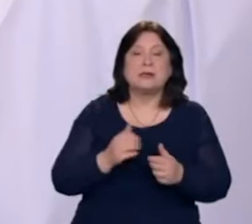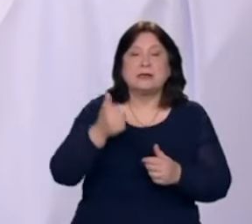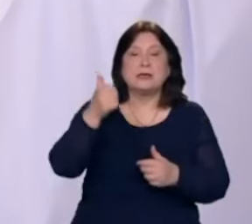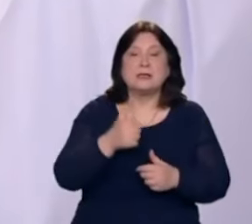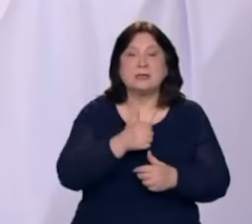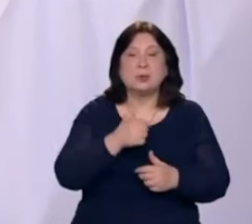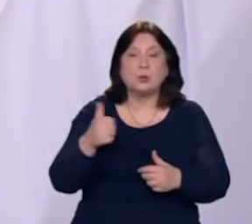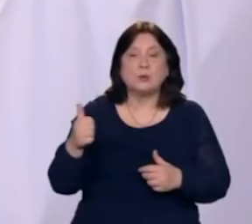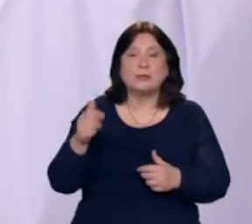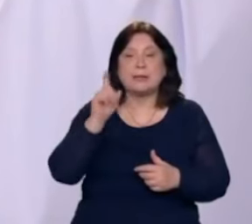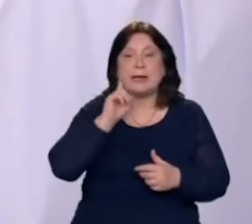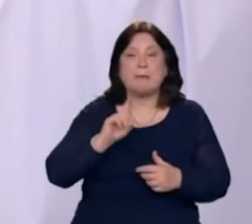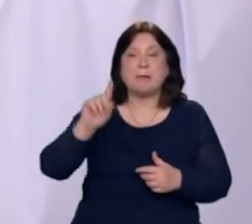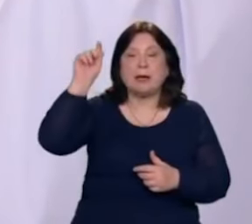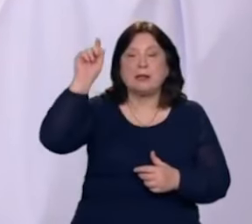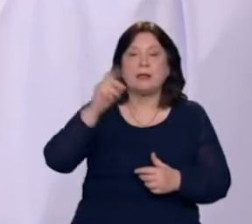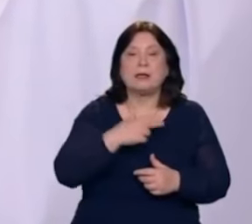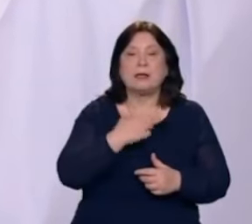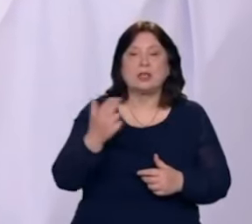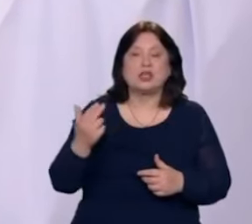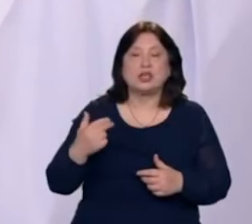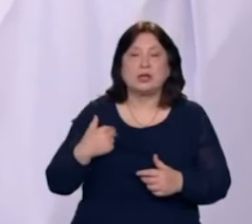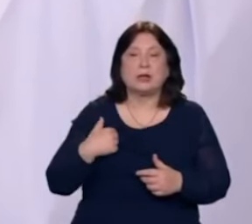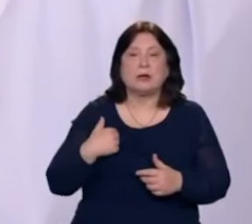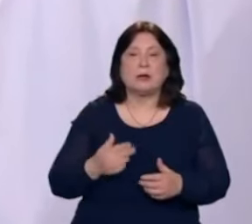Chrystusa Pana naszego